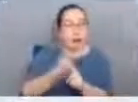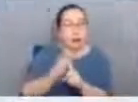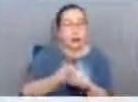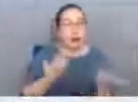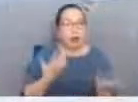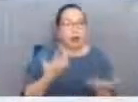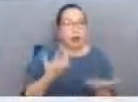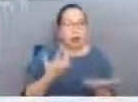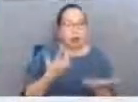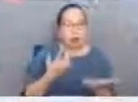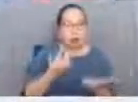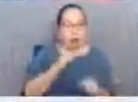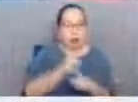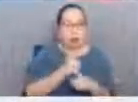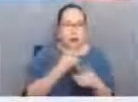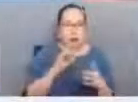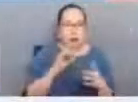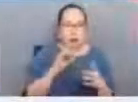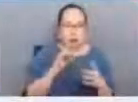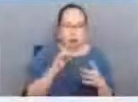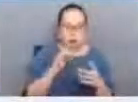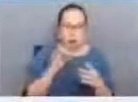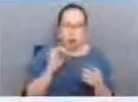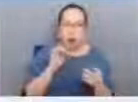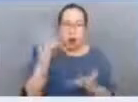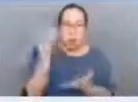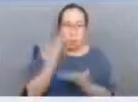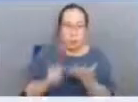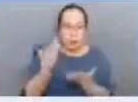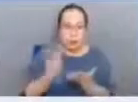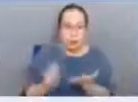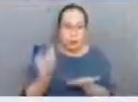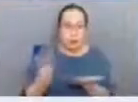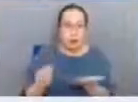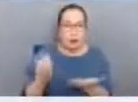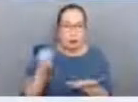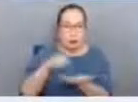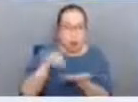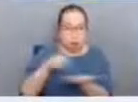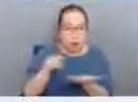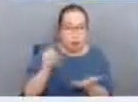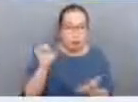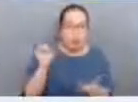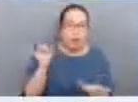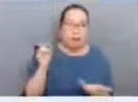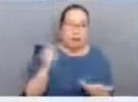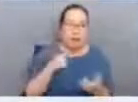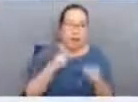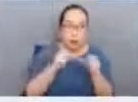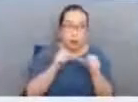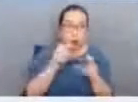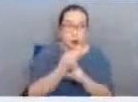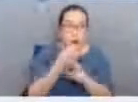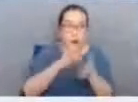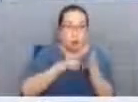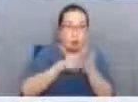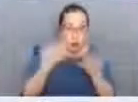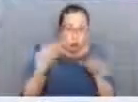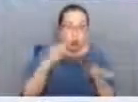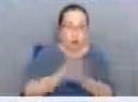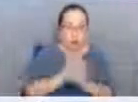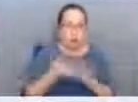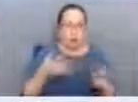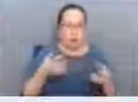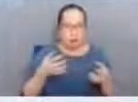alam mo ang GSIS, sagot to sa utos ni Presidente. Ayaw namin na nahihirapan yung mga miyembro namin. Kaya po, wala na